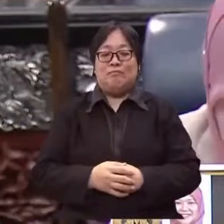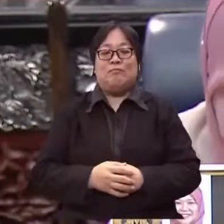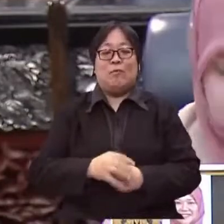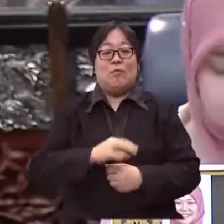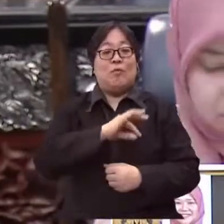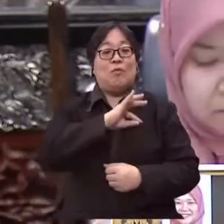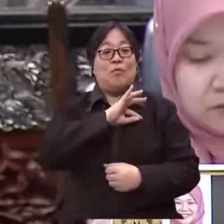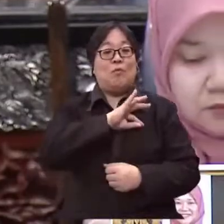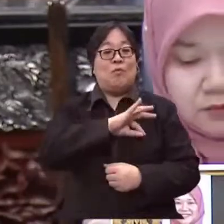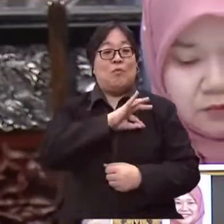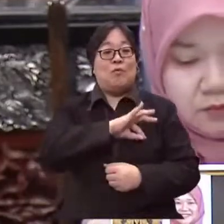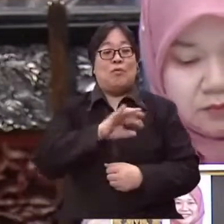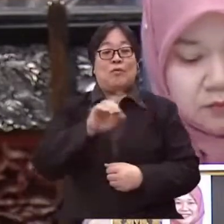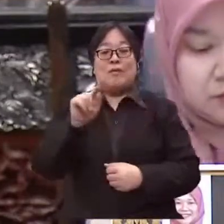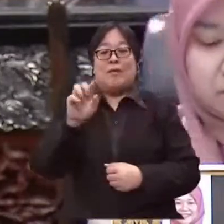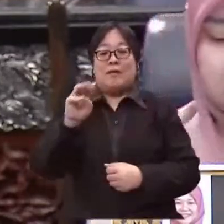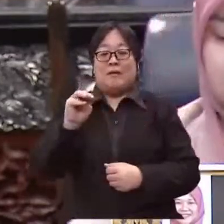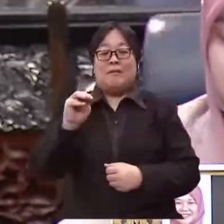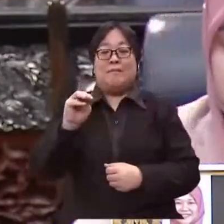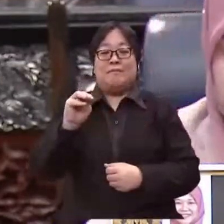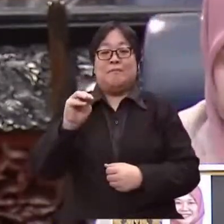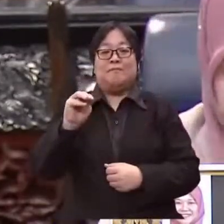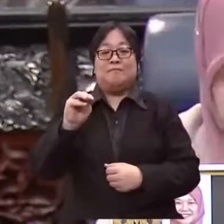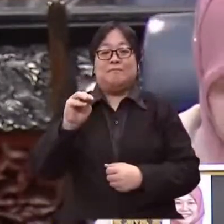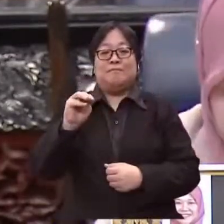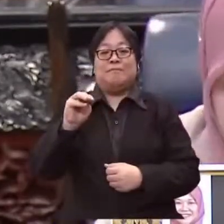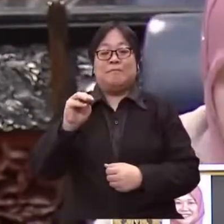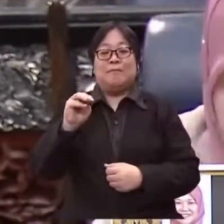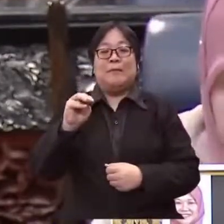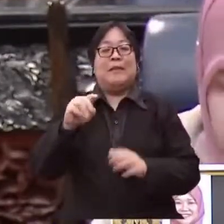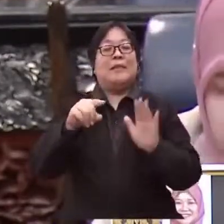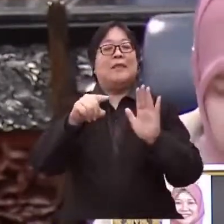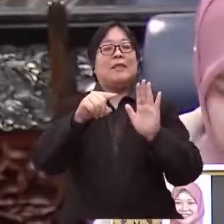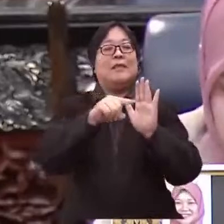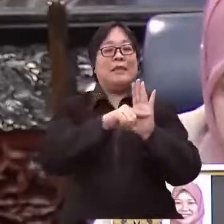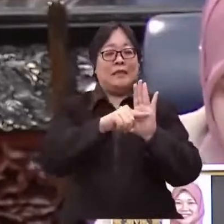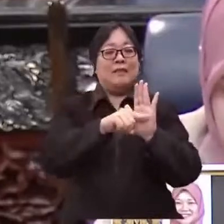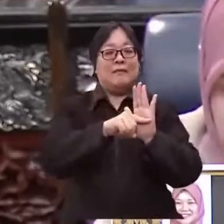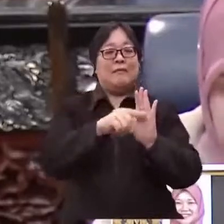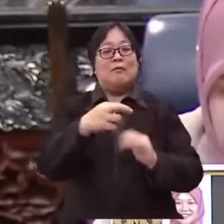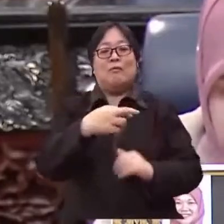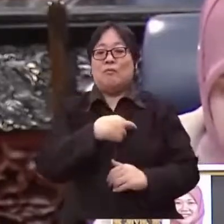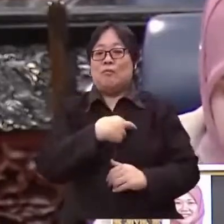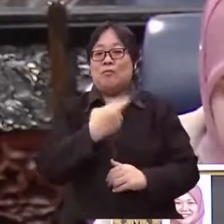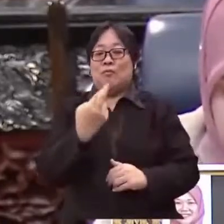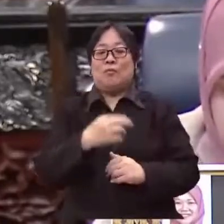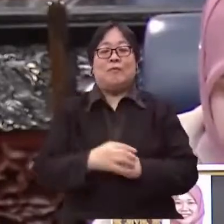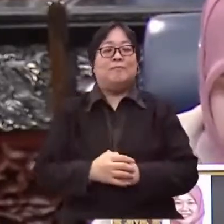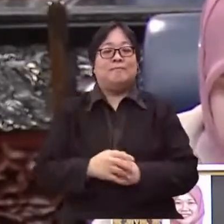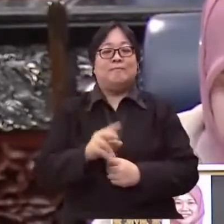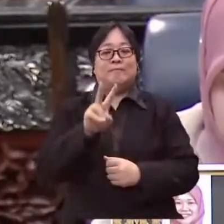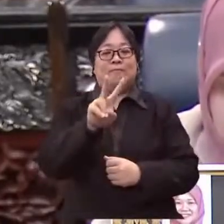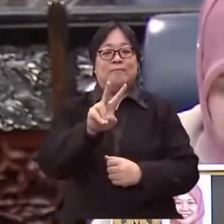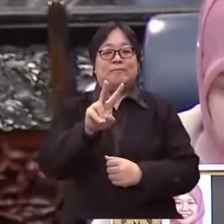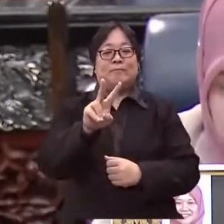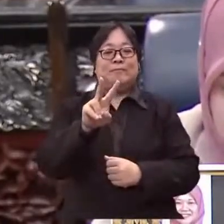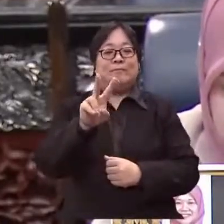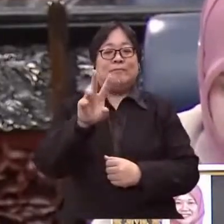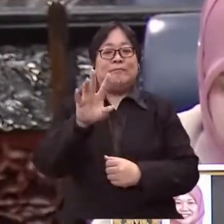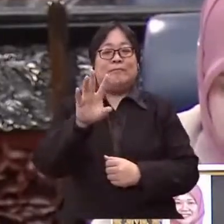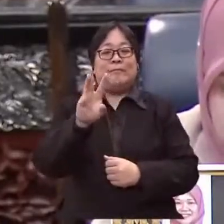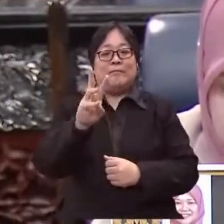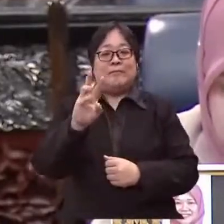Mereka melihat keuntungan negatif ataupun kerugian sebanyak 260 bulan